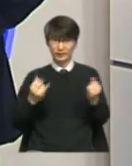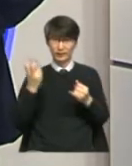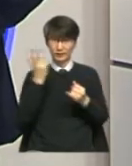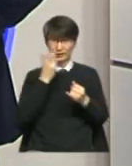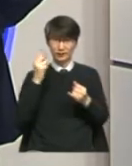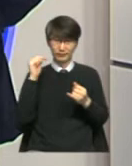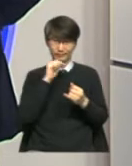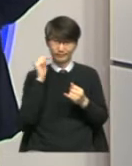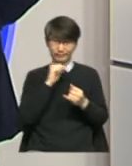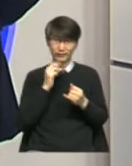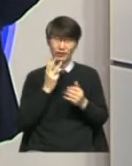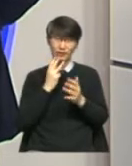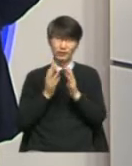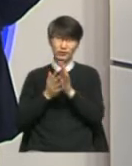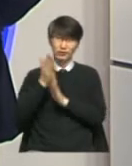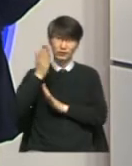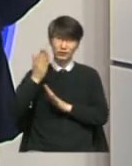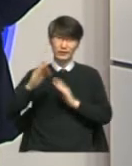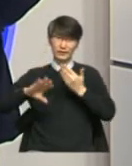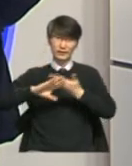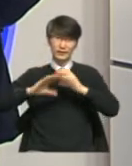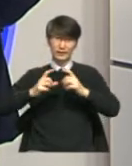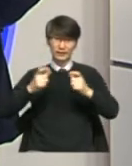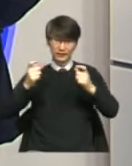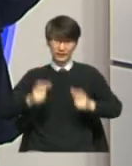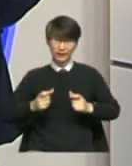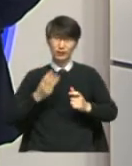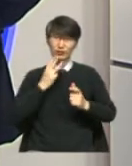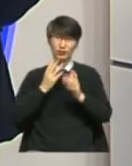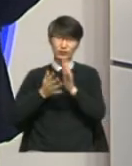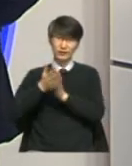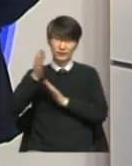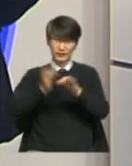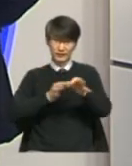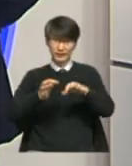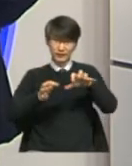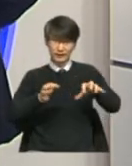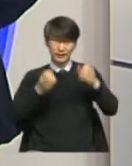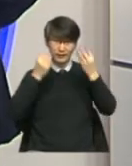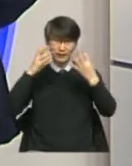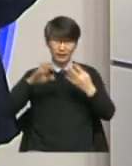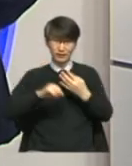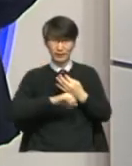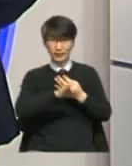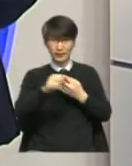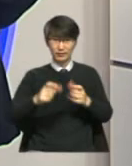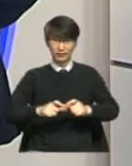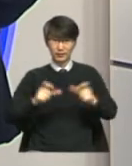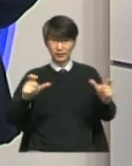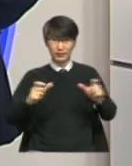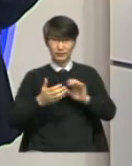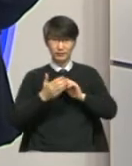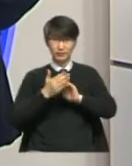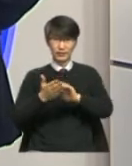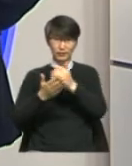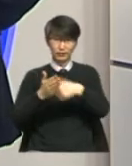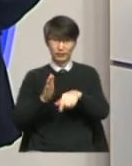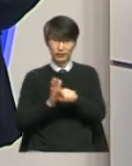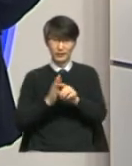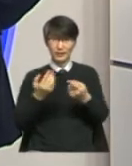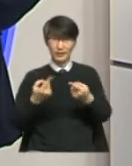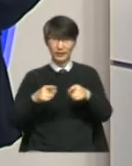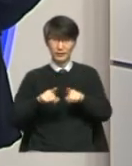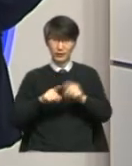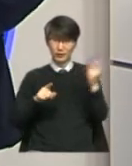점검입니다. 서울시가 외국인이 밀집한 서울 시내 시장들에서 신종 코로나 바이러스 확산을 막기 위한 민관